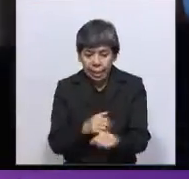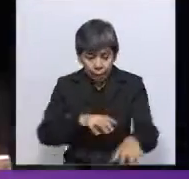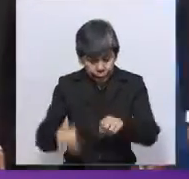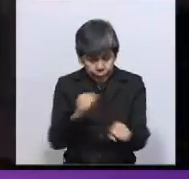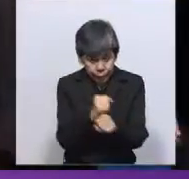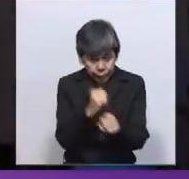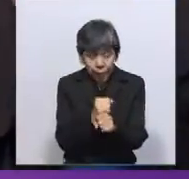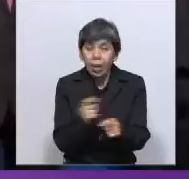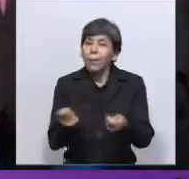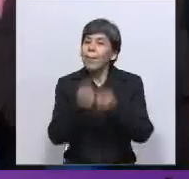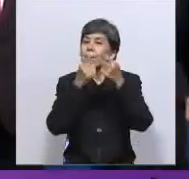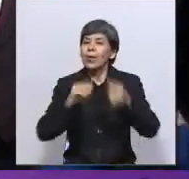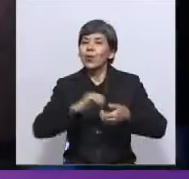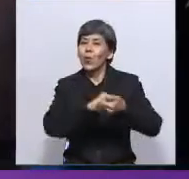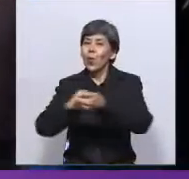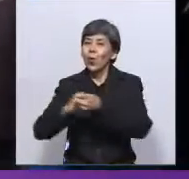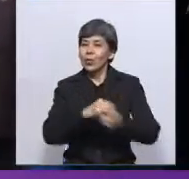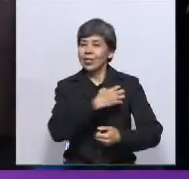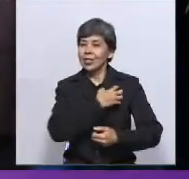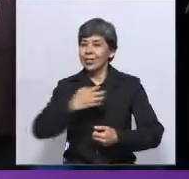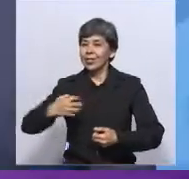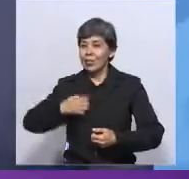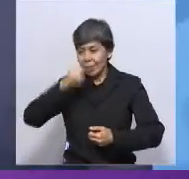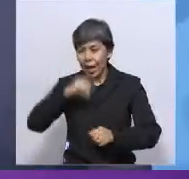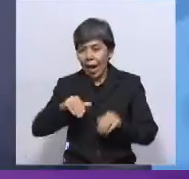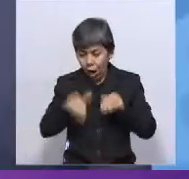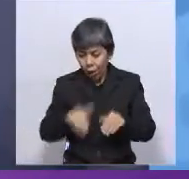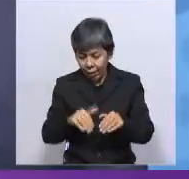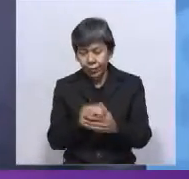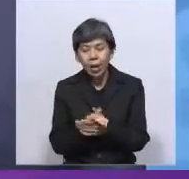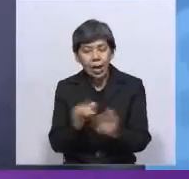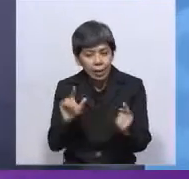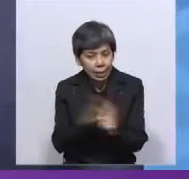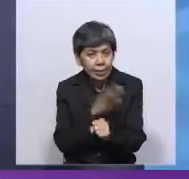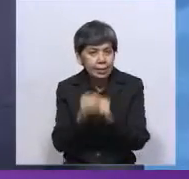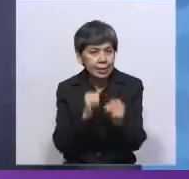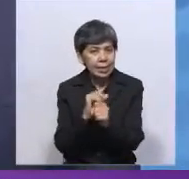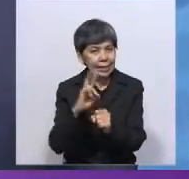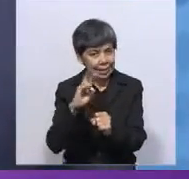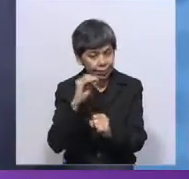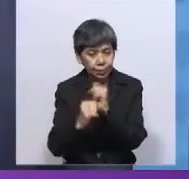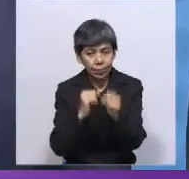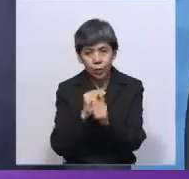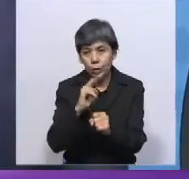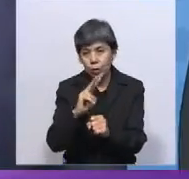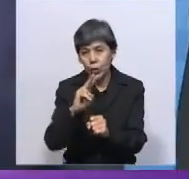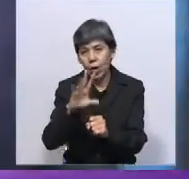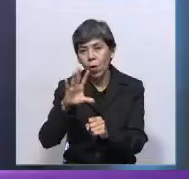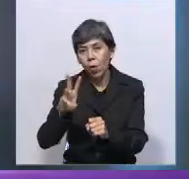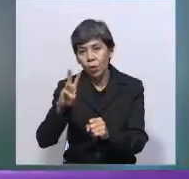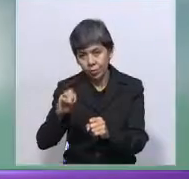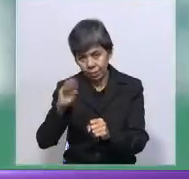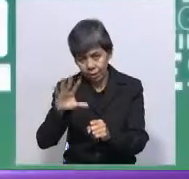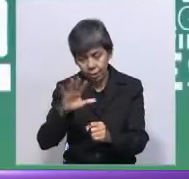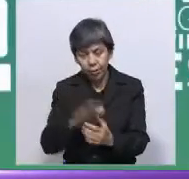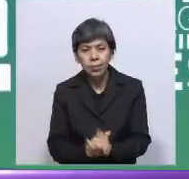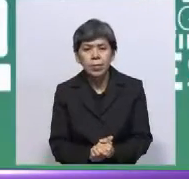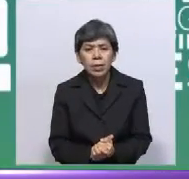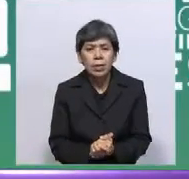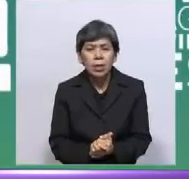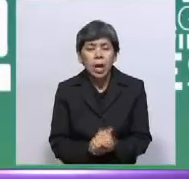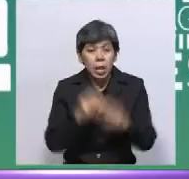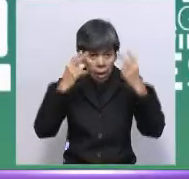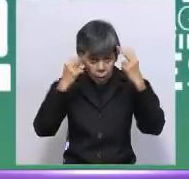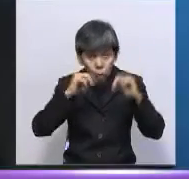เตรียมที่จะเฉลิมฉลองความสัมพันธ์ทางการทูตระหว่างกันในโอกาสครบรอบ70ปีในปี2565จ